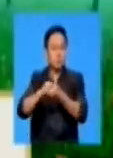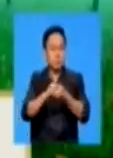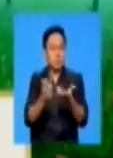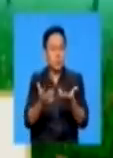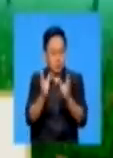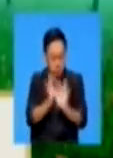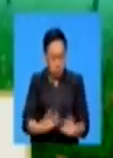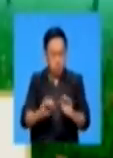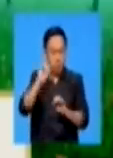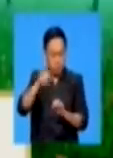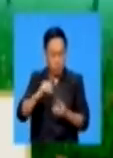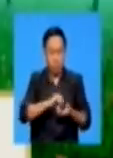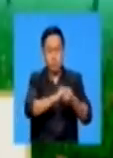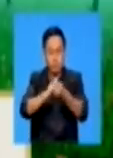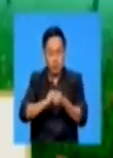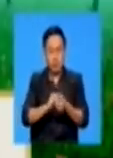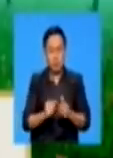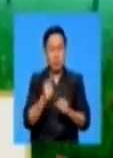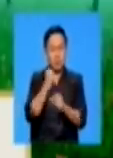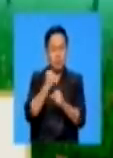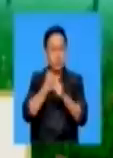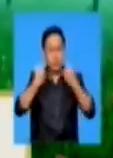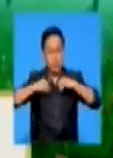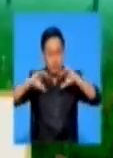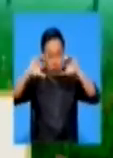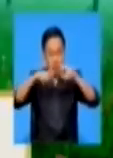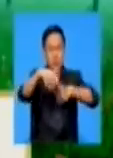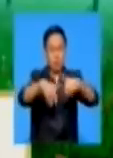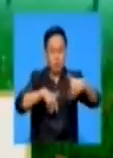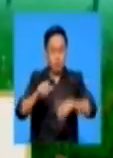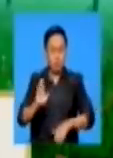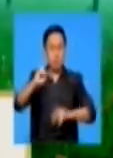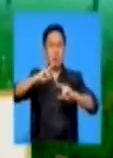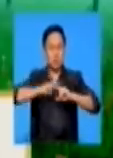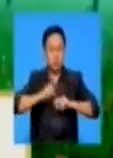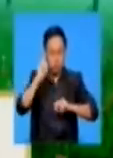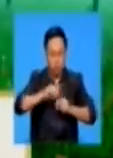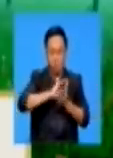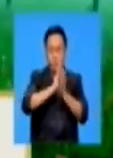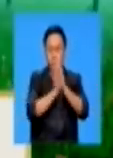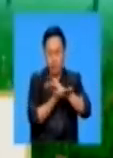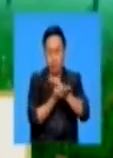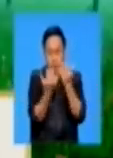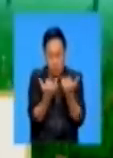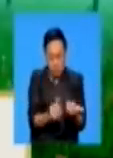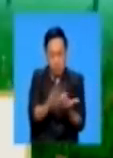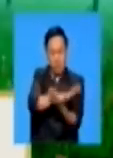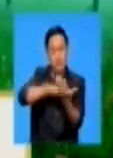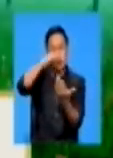ครับทั้งข้าราชการทั้งประชาชนภาคธุรกิจเอกชนแล้วแต่ต้องปรับตัวแล้ววันนี้ประเทศกำลังเดินหน้